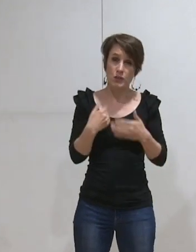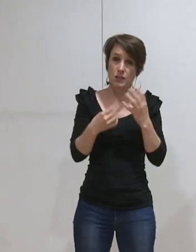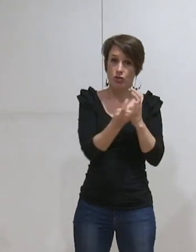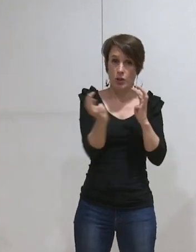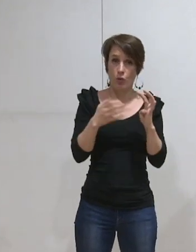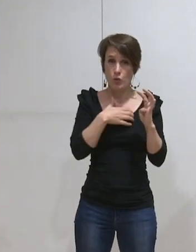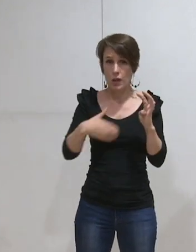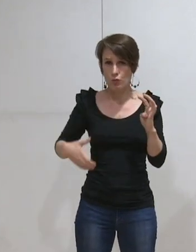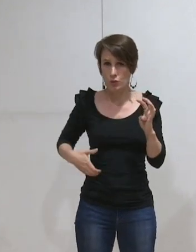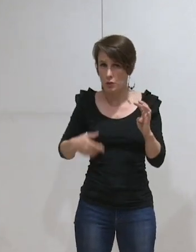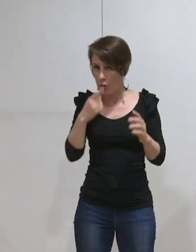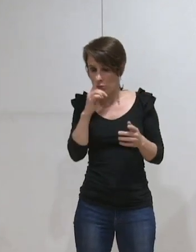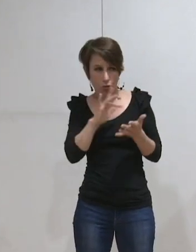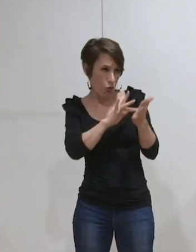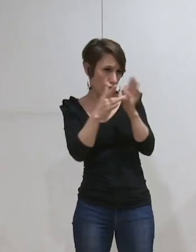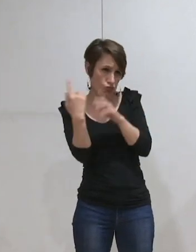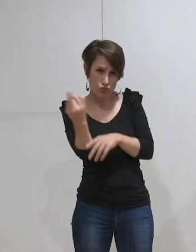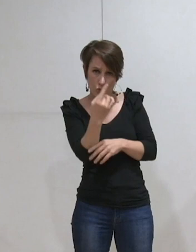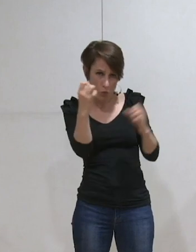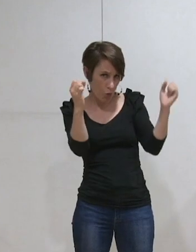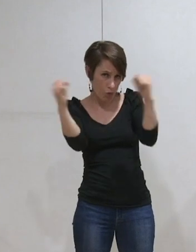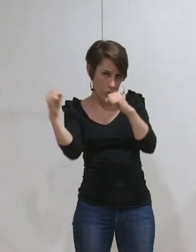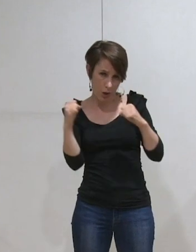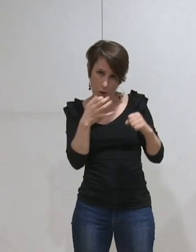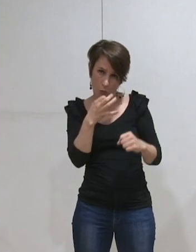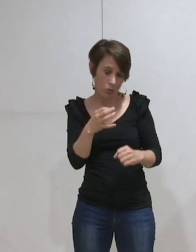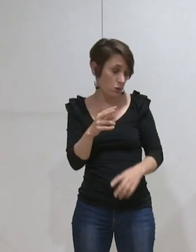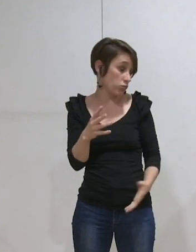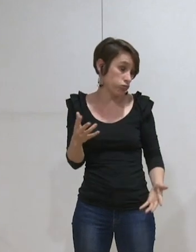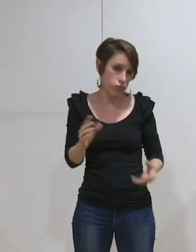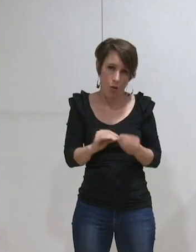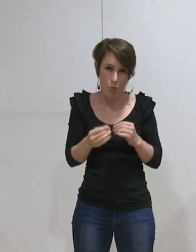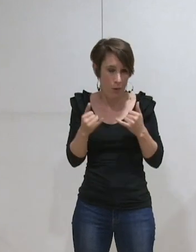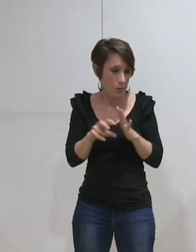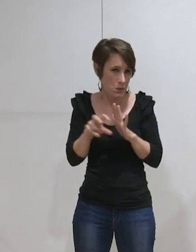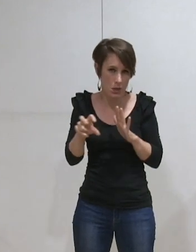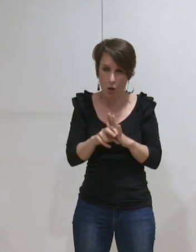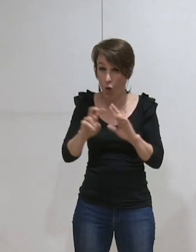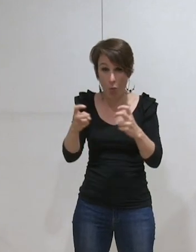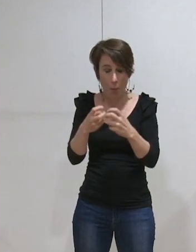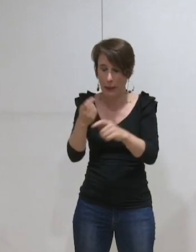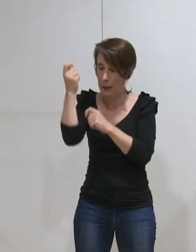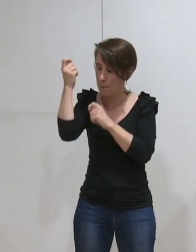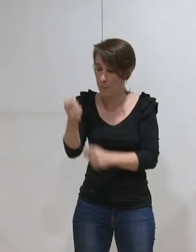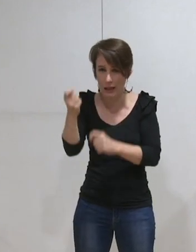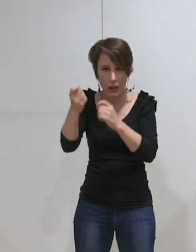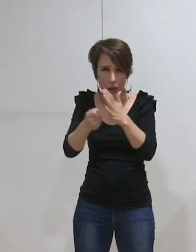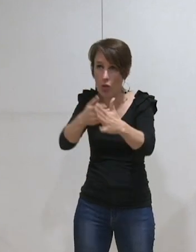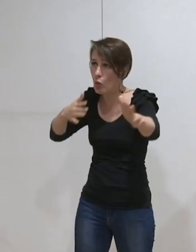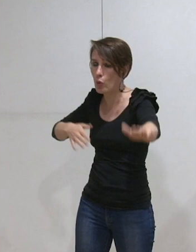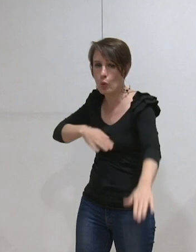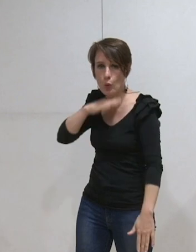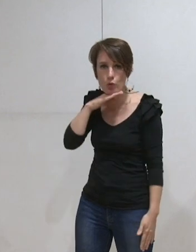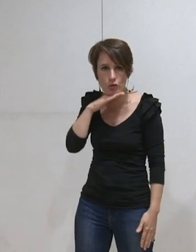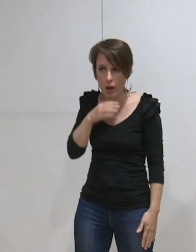municipal le fait que il y a aujourd'hui logement trop cher en tout cas qu'il est inadapté au moyens de